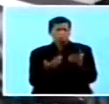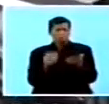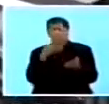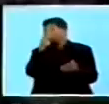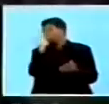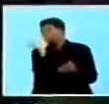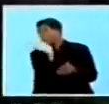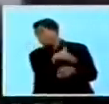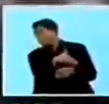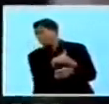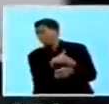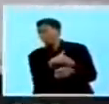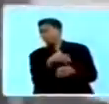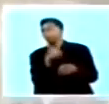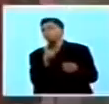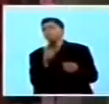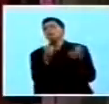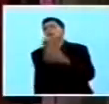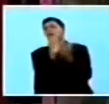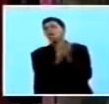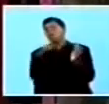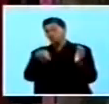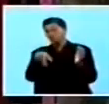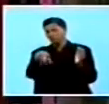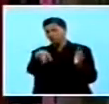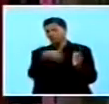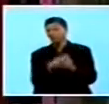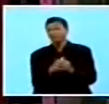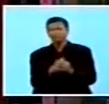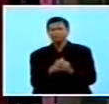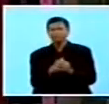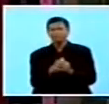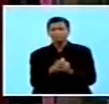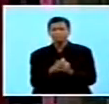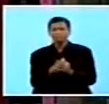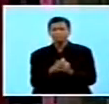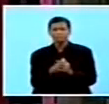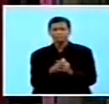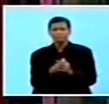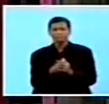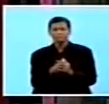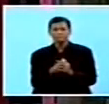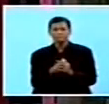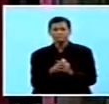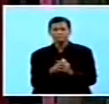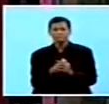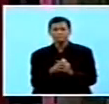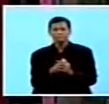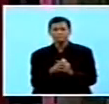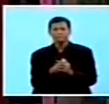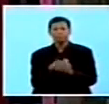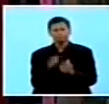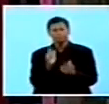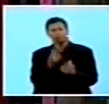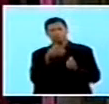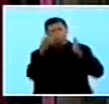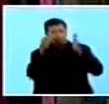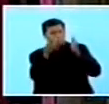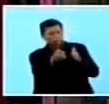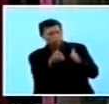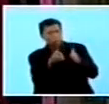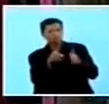akan mengancam keselamatan warga ibu kota. Tapi sekali lagi kan pertanyaannya itu akan dipegang oleh satu kelompok usaha, itu yang